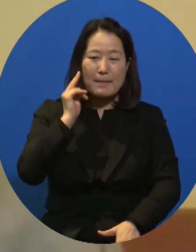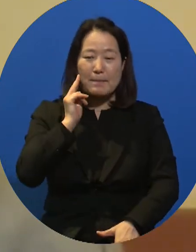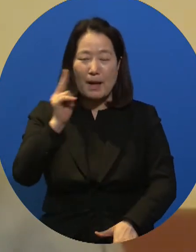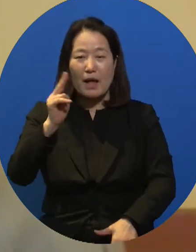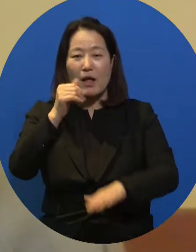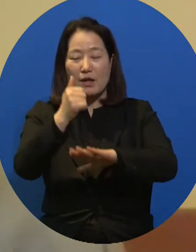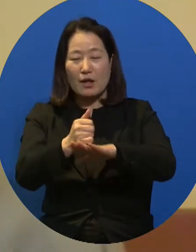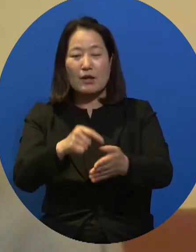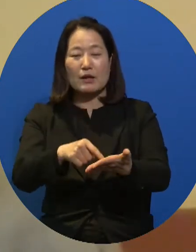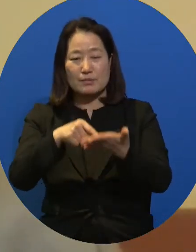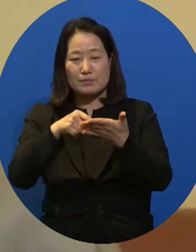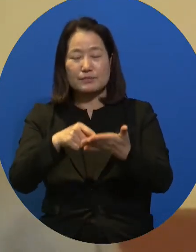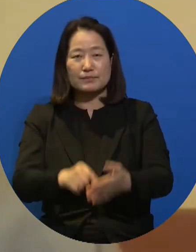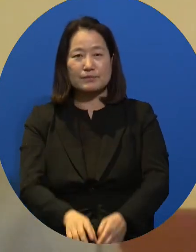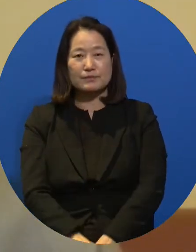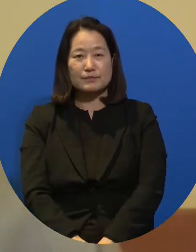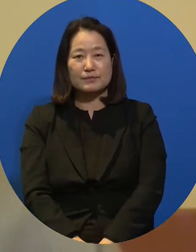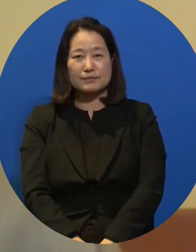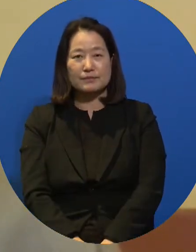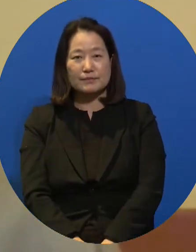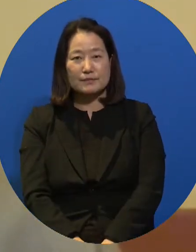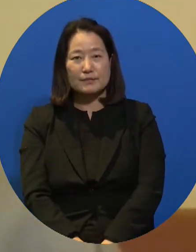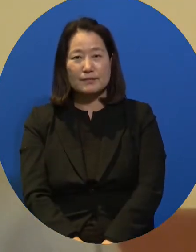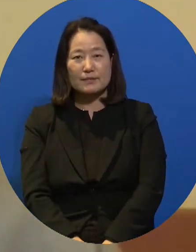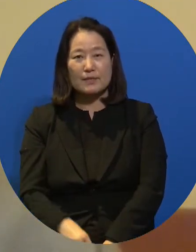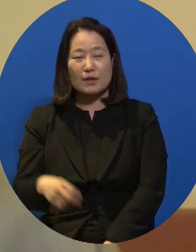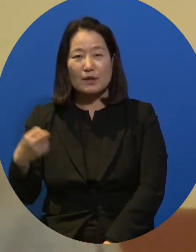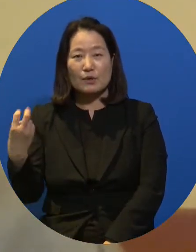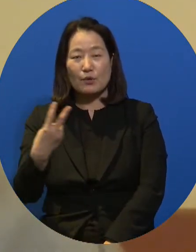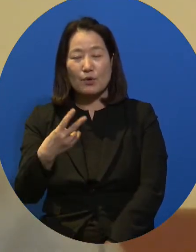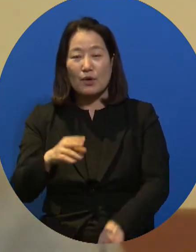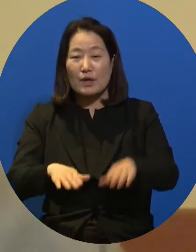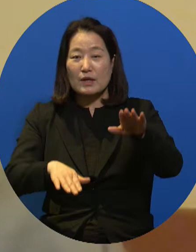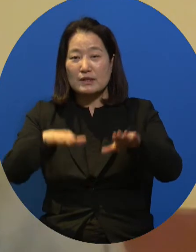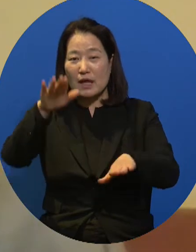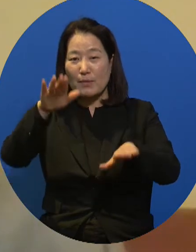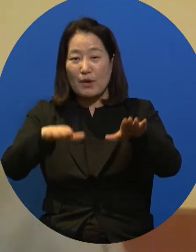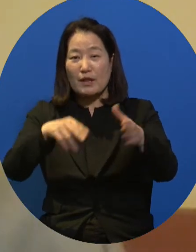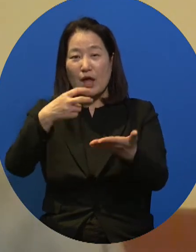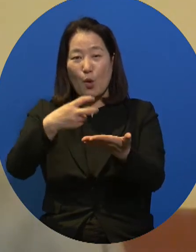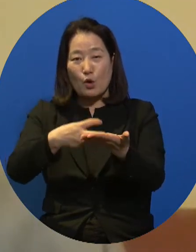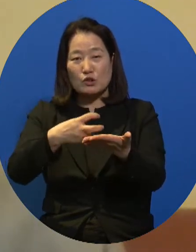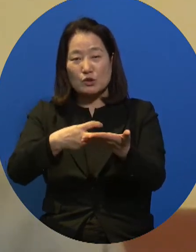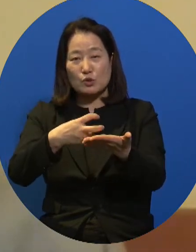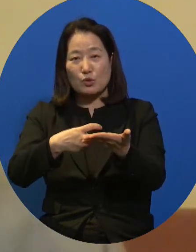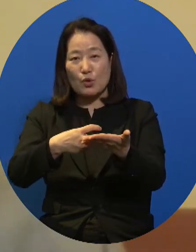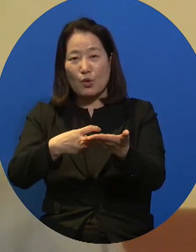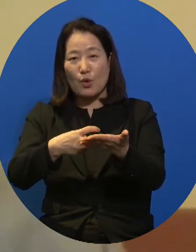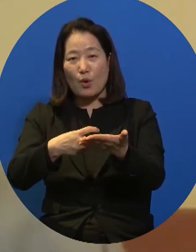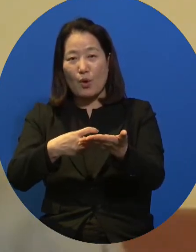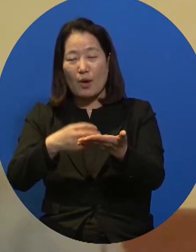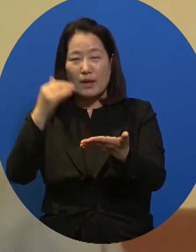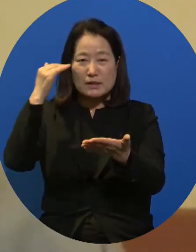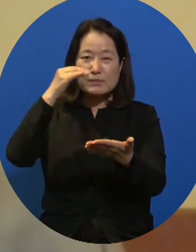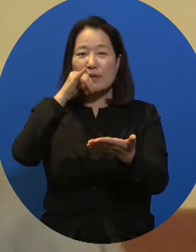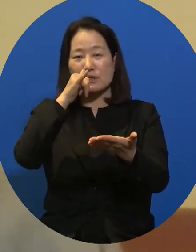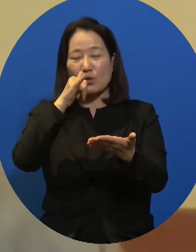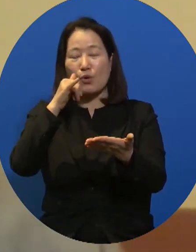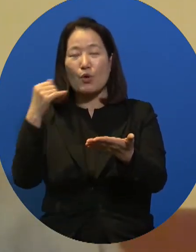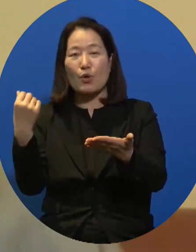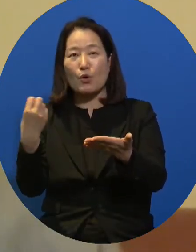결과가 나오게 되었습니다. 그리고 비차별의 원칙 자체도 침해되었고